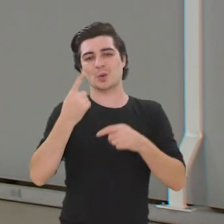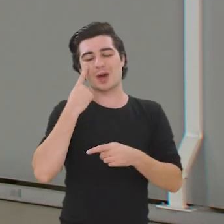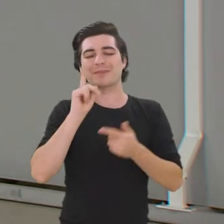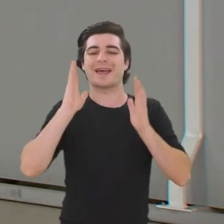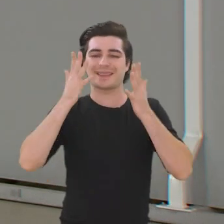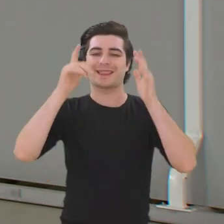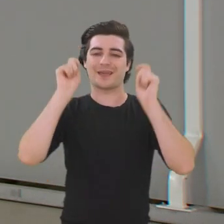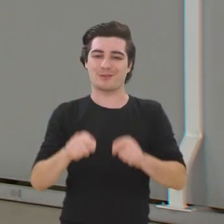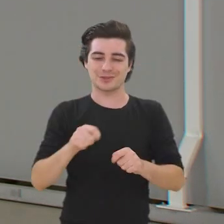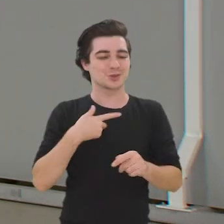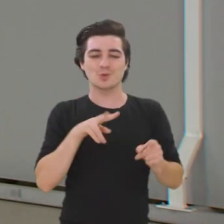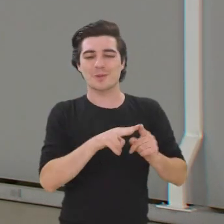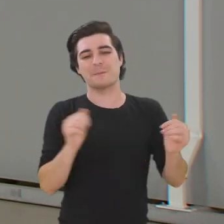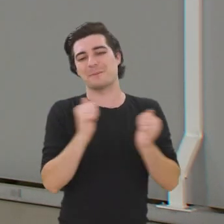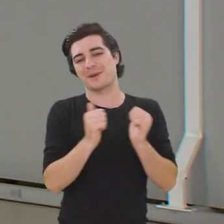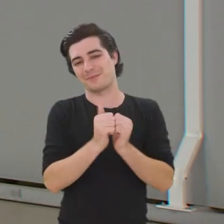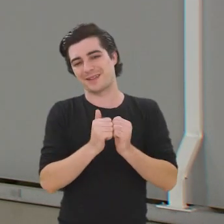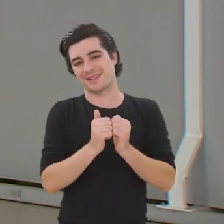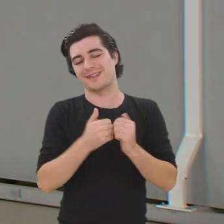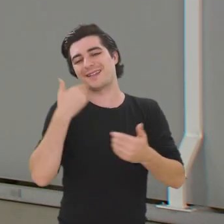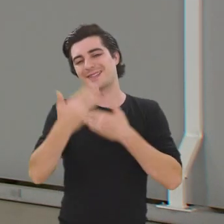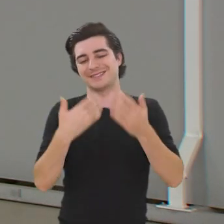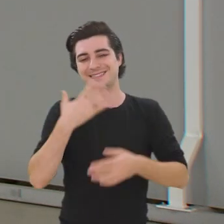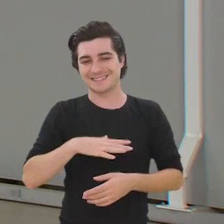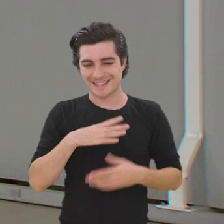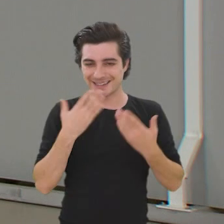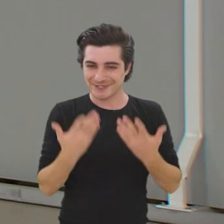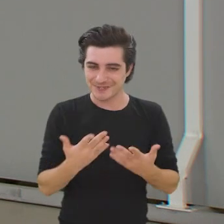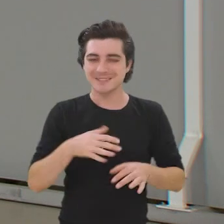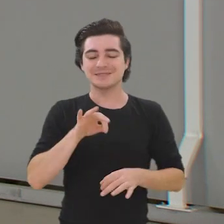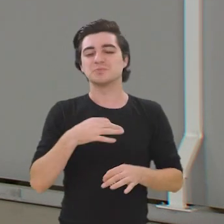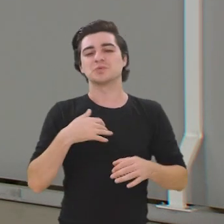ilgili bir etkinliğimizi Nurbanu ile birlikte sunmak